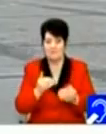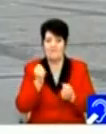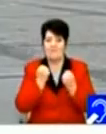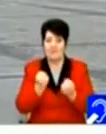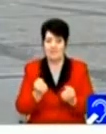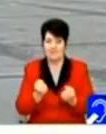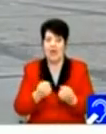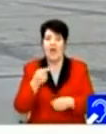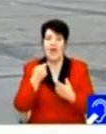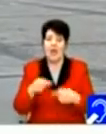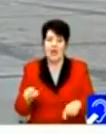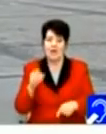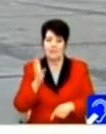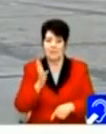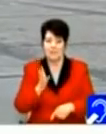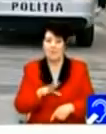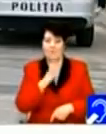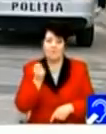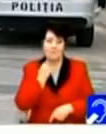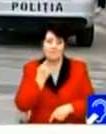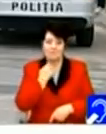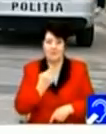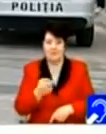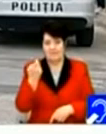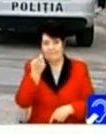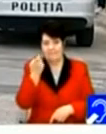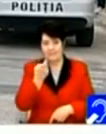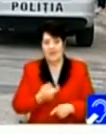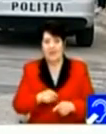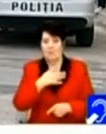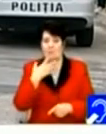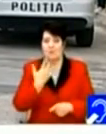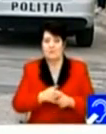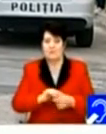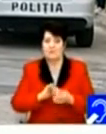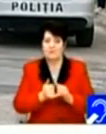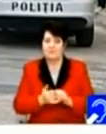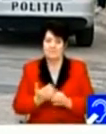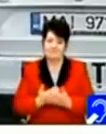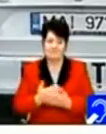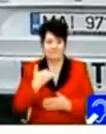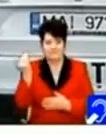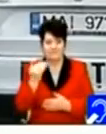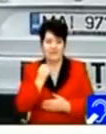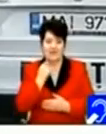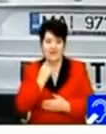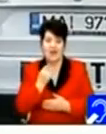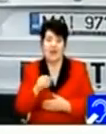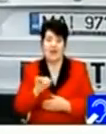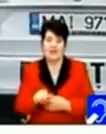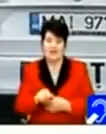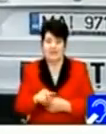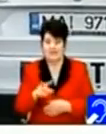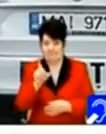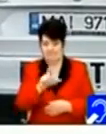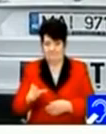viteză, iar alți 42 au fost prinși băuți la volan. Mulți dintre aceștia erau într-o stare avansată de ebrietate. Inspectorii de